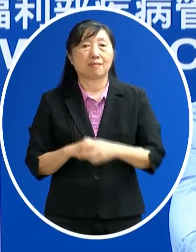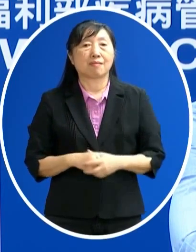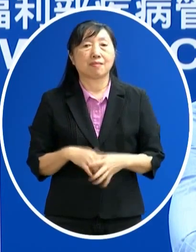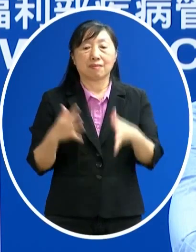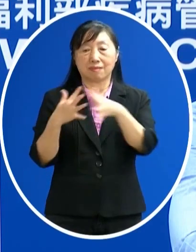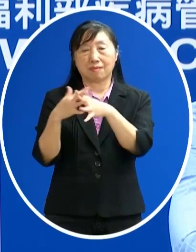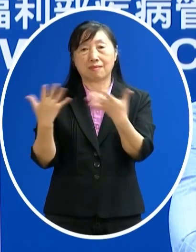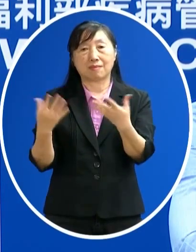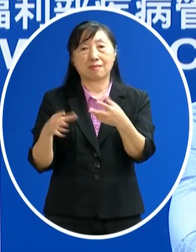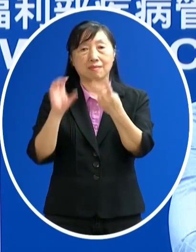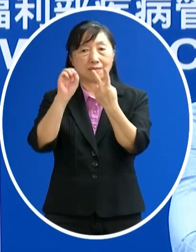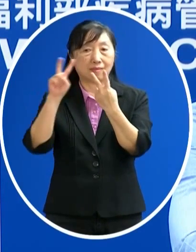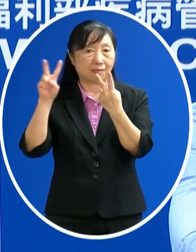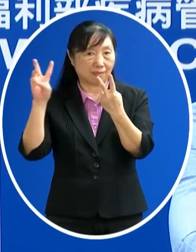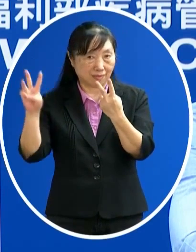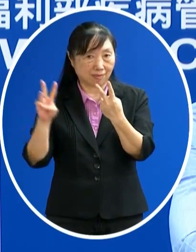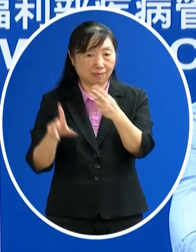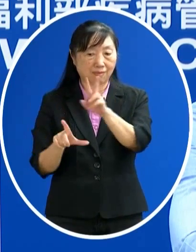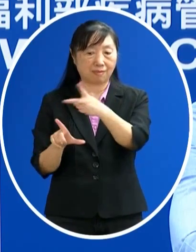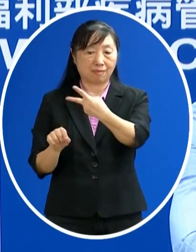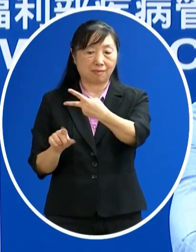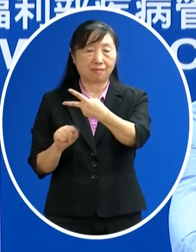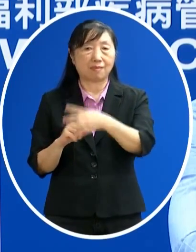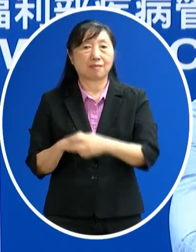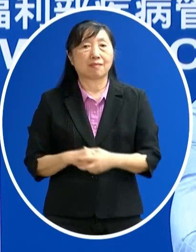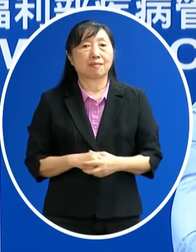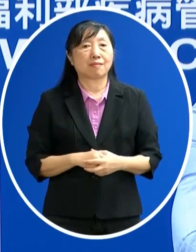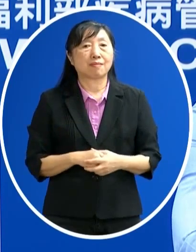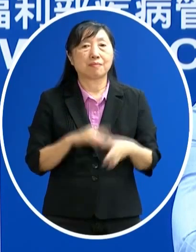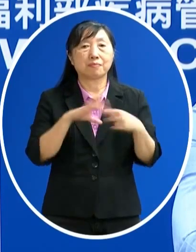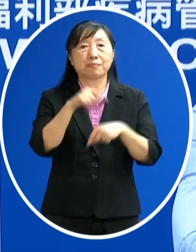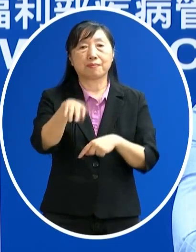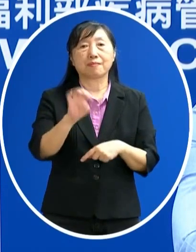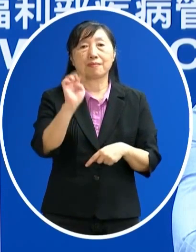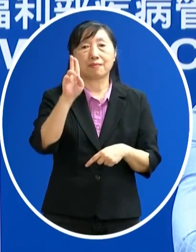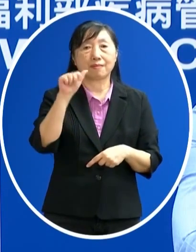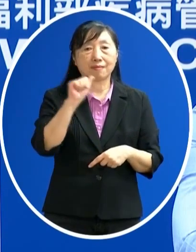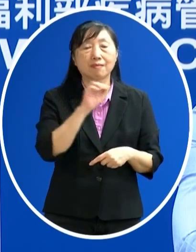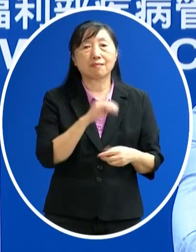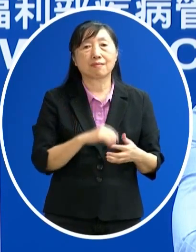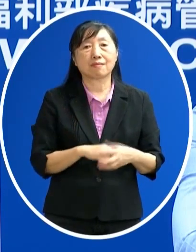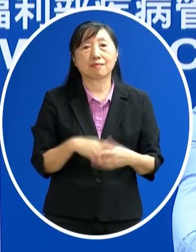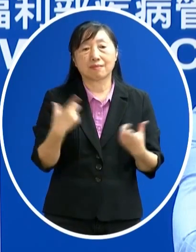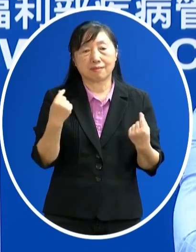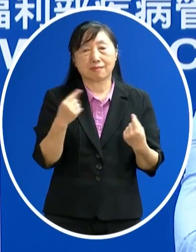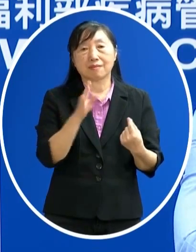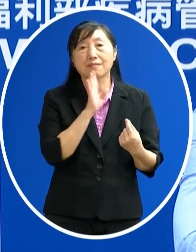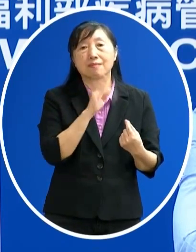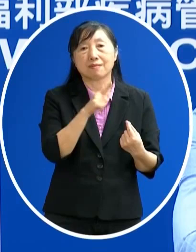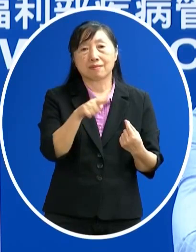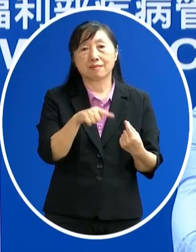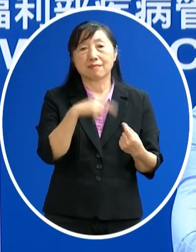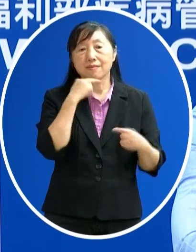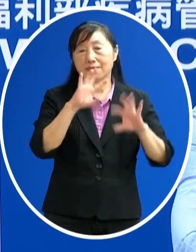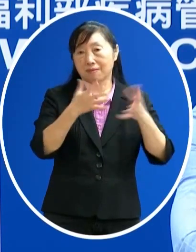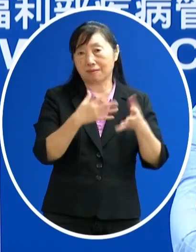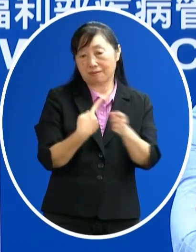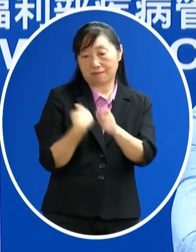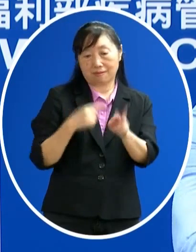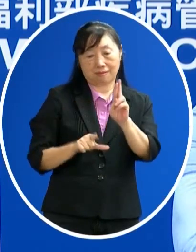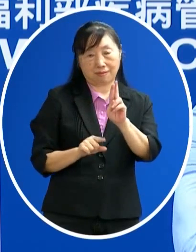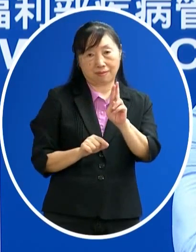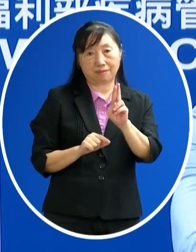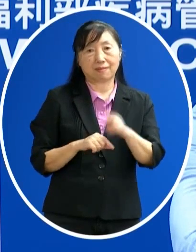在美国要2023年2月，可是他们的 EUA 也都是在分别在最早是英国去年的十二